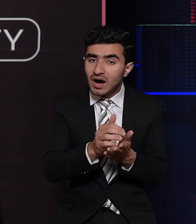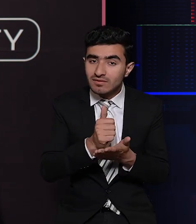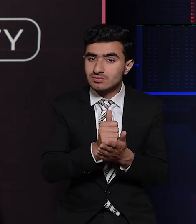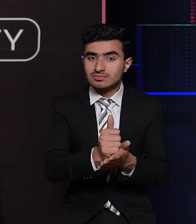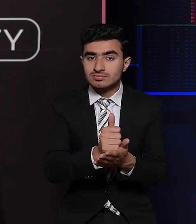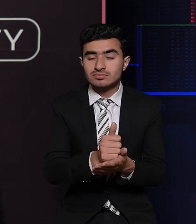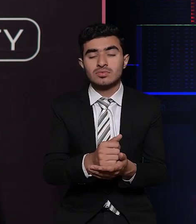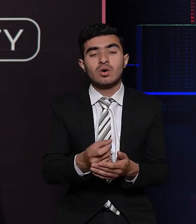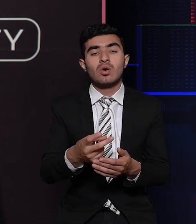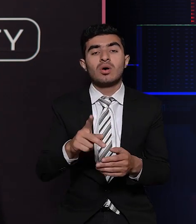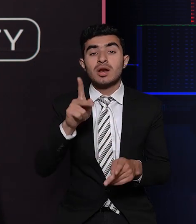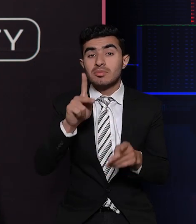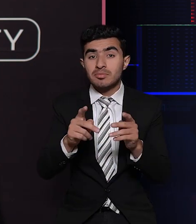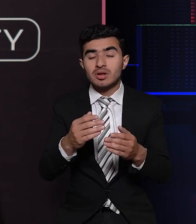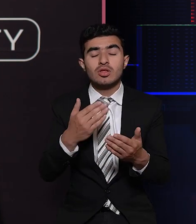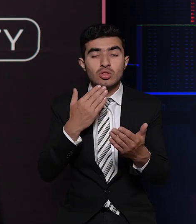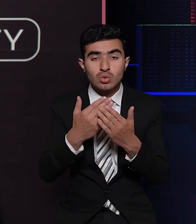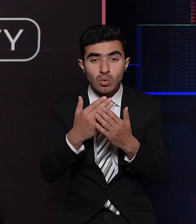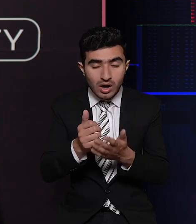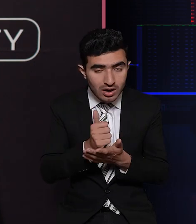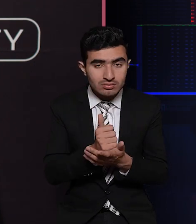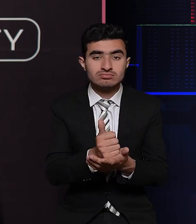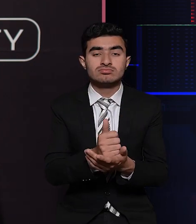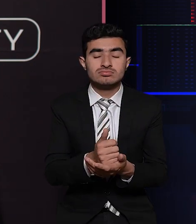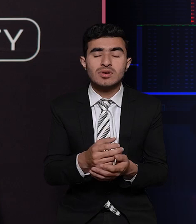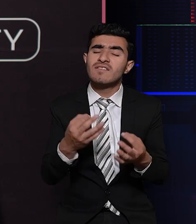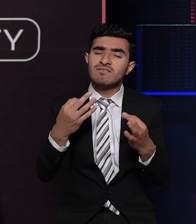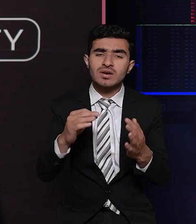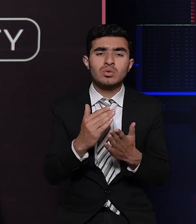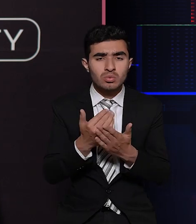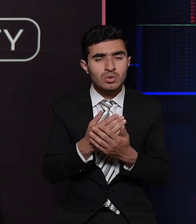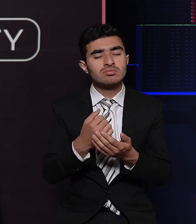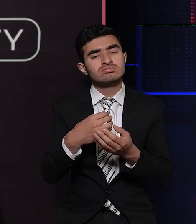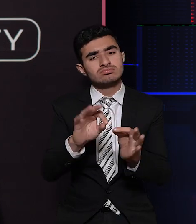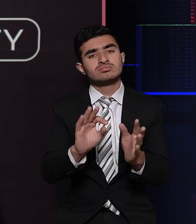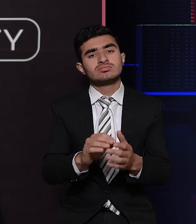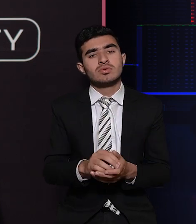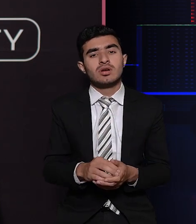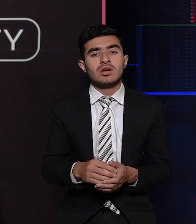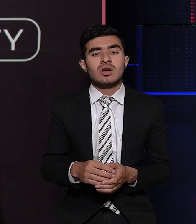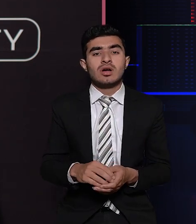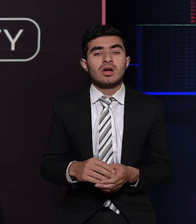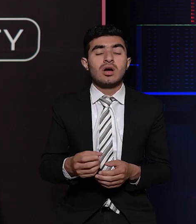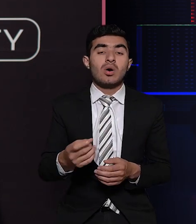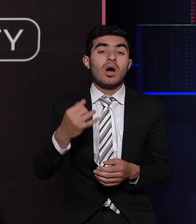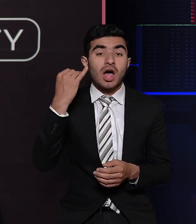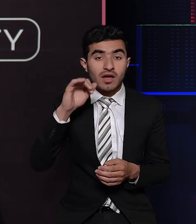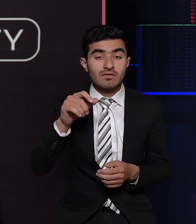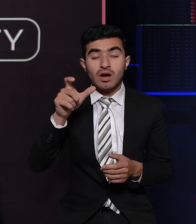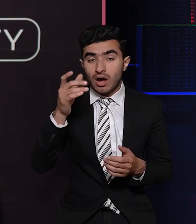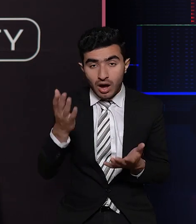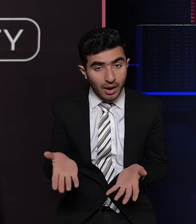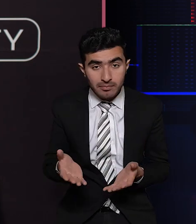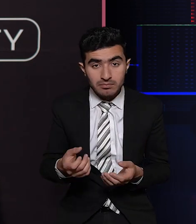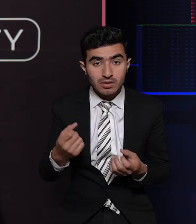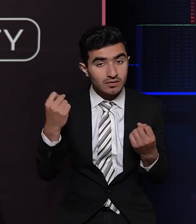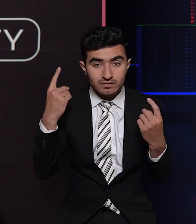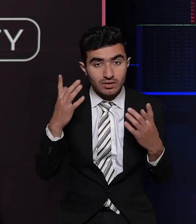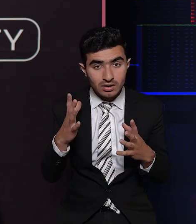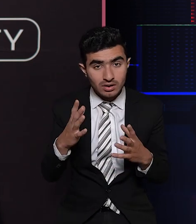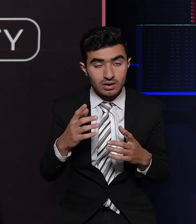سیکھیں، پریئر کرنا سیکھیں، اور آخر میں جب یہاں بات بھی نہ بنے تو اللہ سے لو لگا